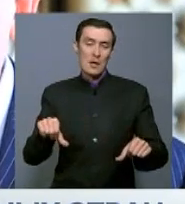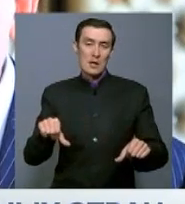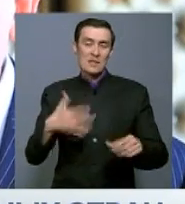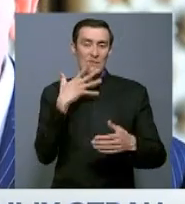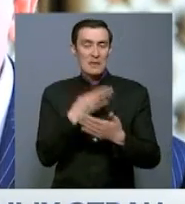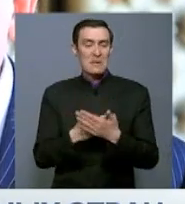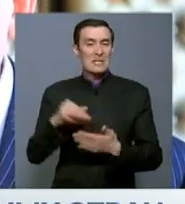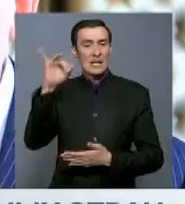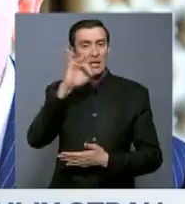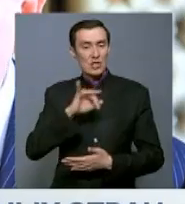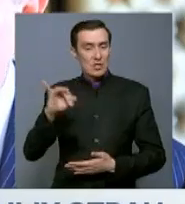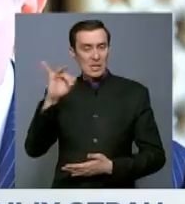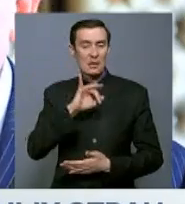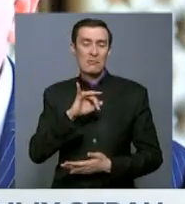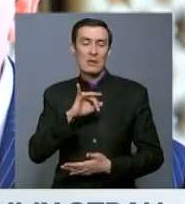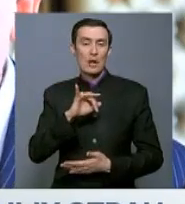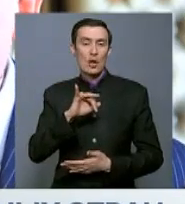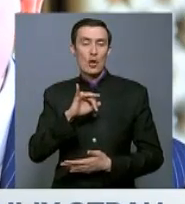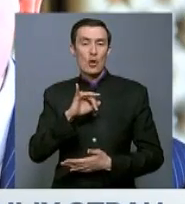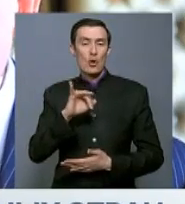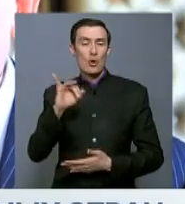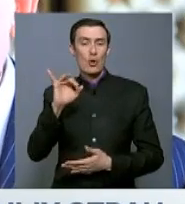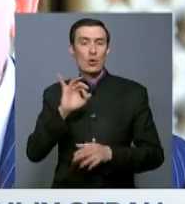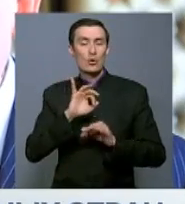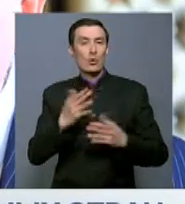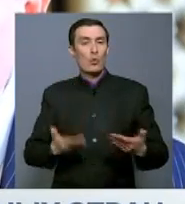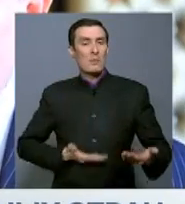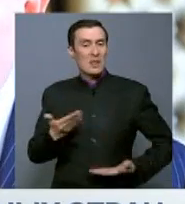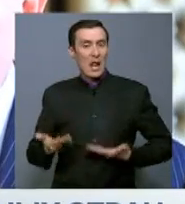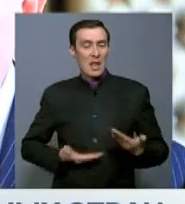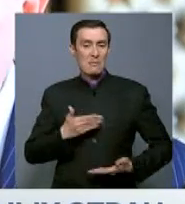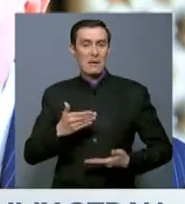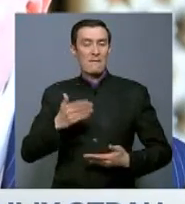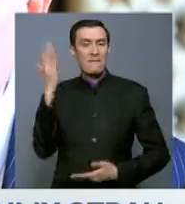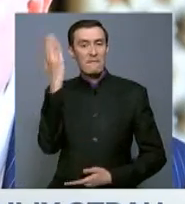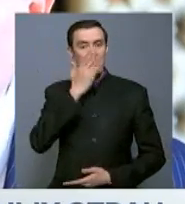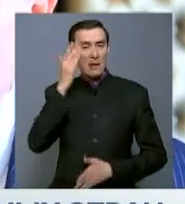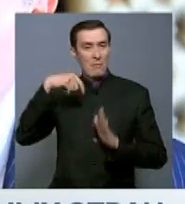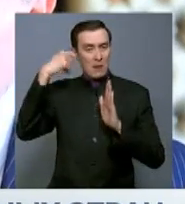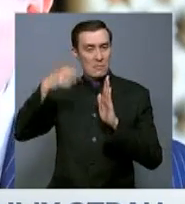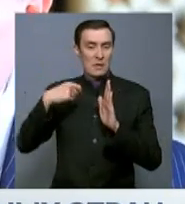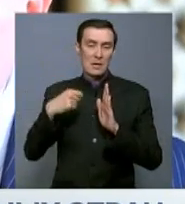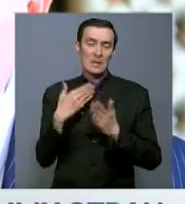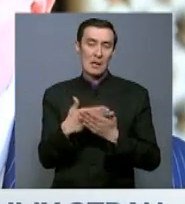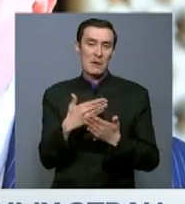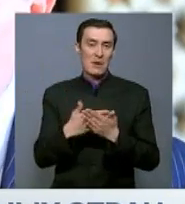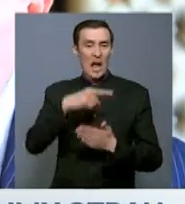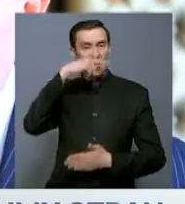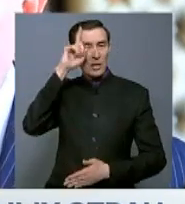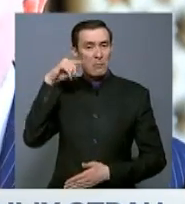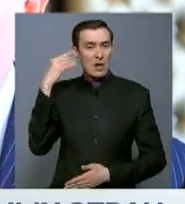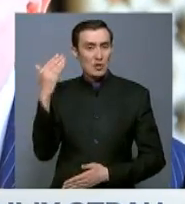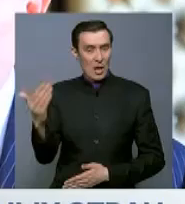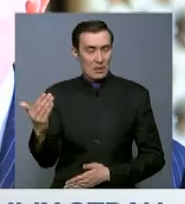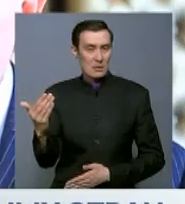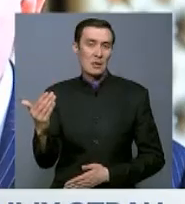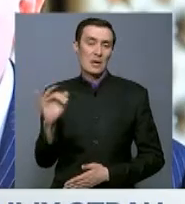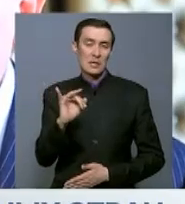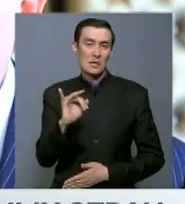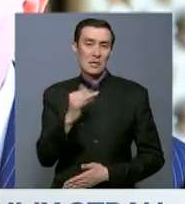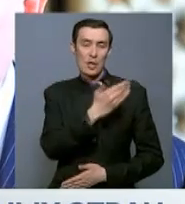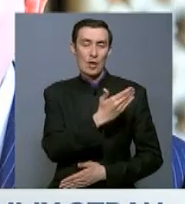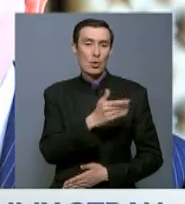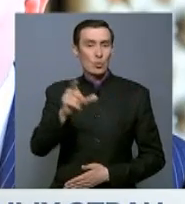своими историческими документальными фильмами. И, в частности, коллеги из Азербайджана и